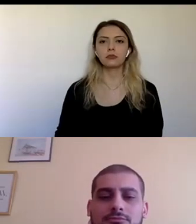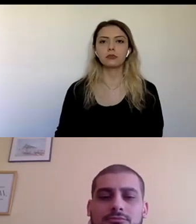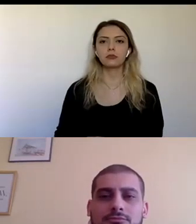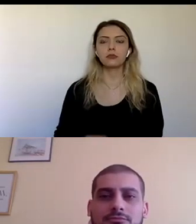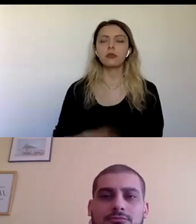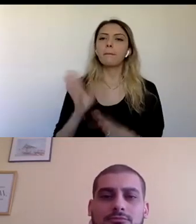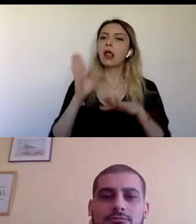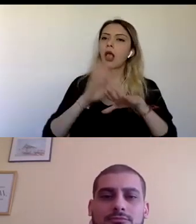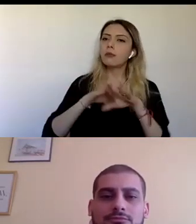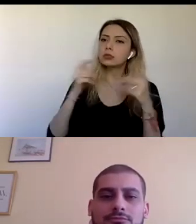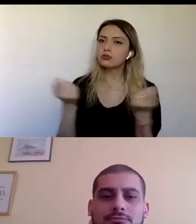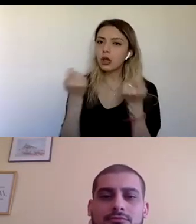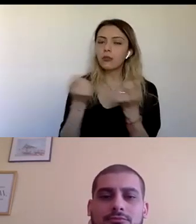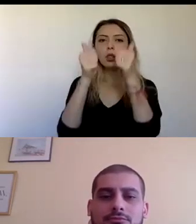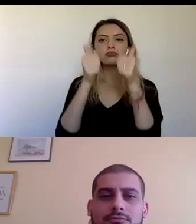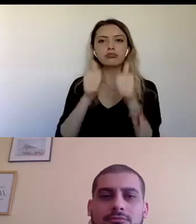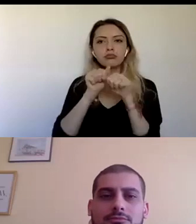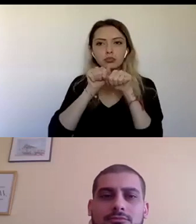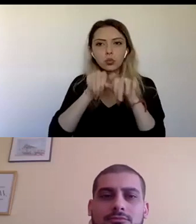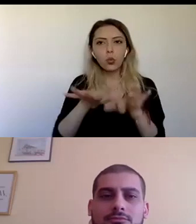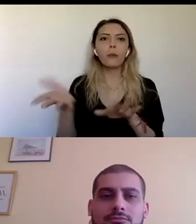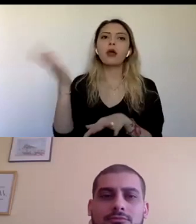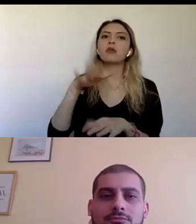kalıcı hale getirmek için. Biri mesela StoryMap.